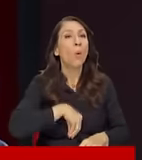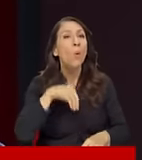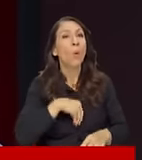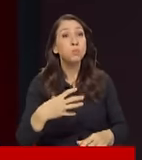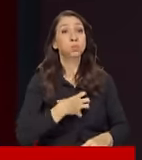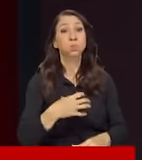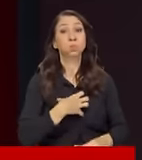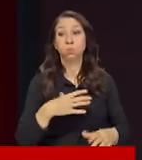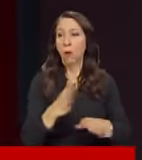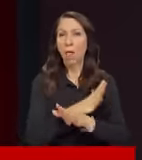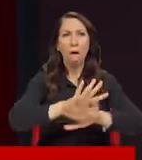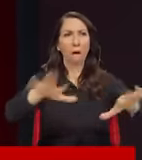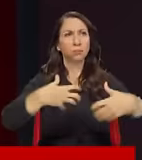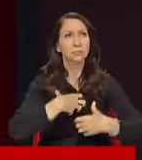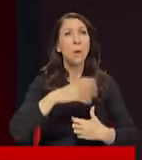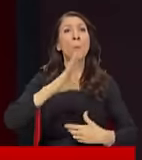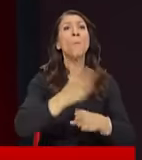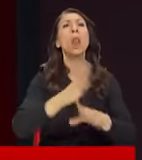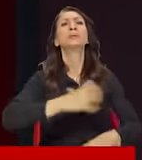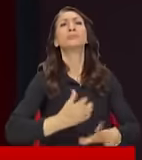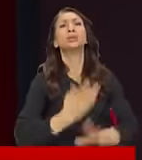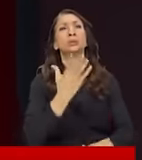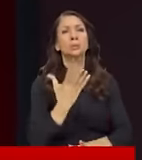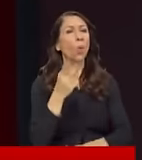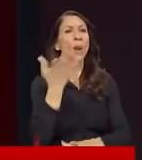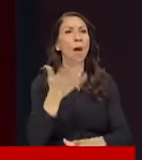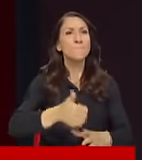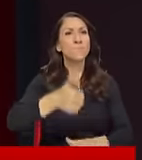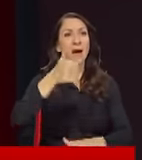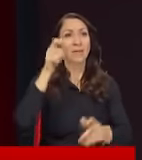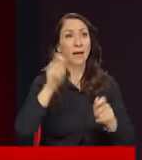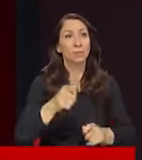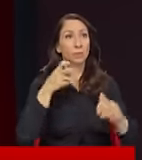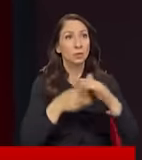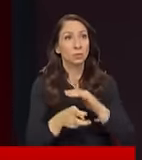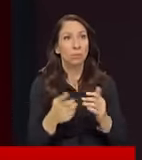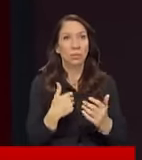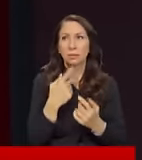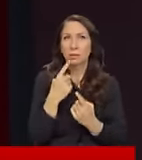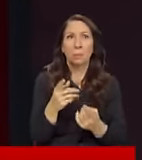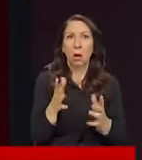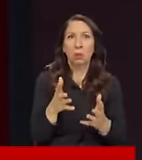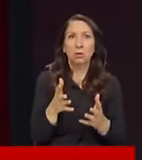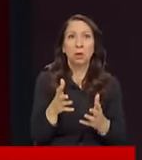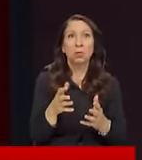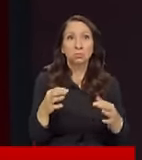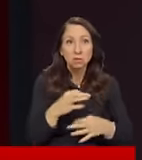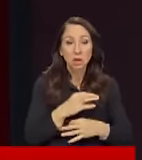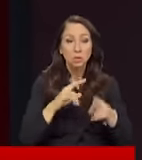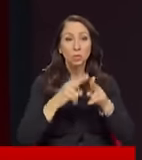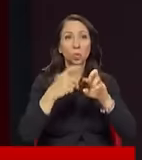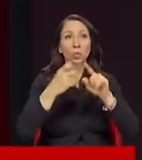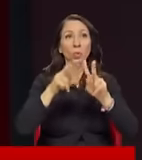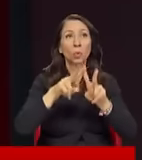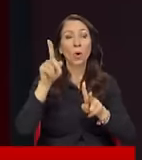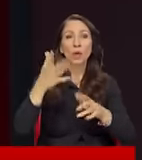Malı. Yani malına sahip çık. Nedir o? Bakanlığın yaptığı metro. Ben de dedim ki herhalde sayın kurumu seçimden